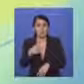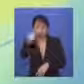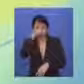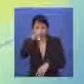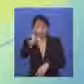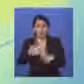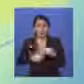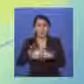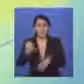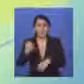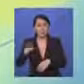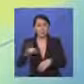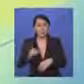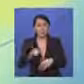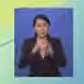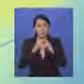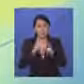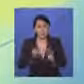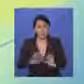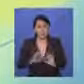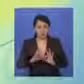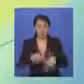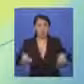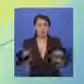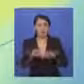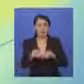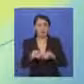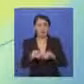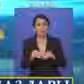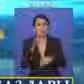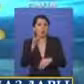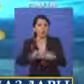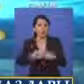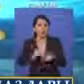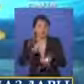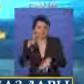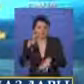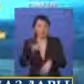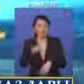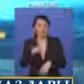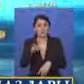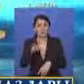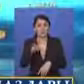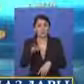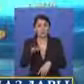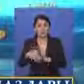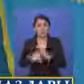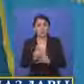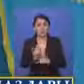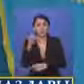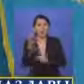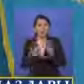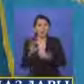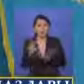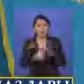2020 байқауының жеңімпаздарын марапаттау шарасында мәлімдеді. Жалпы индустрияландыру кезеңінде елімізде 1300-ден астам жаңа